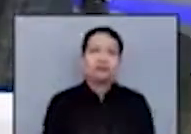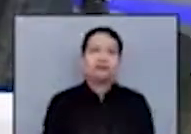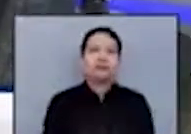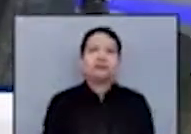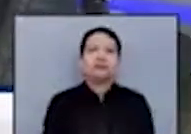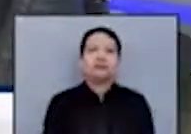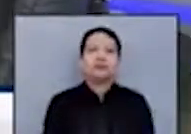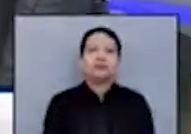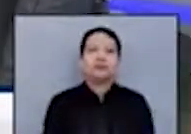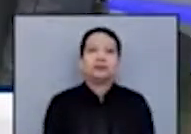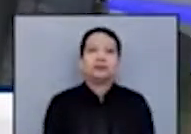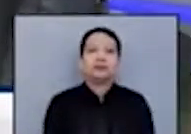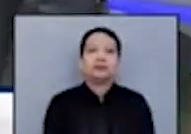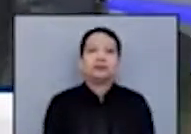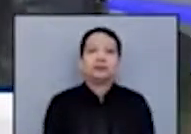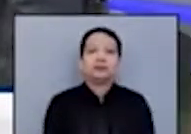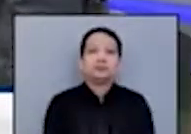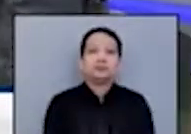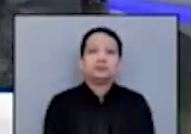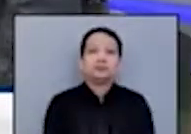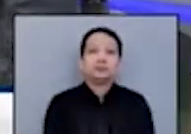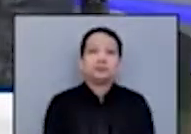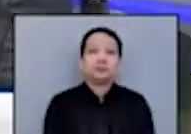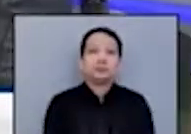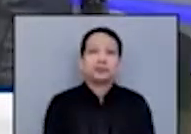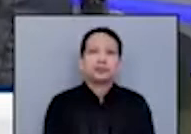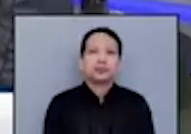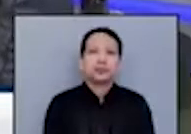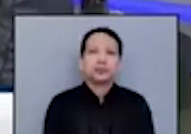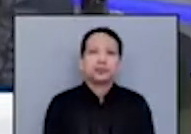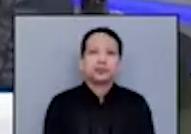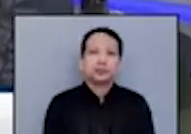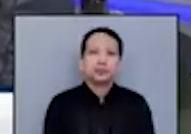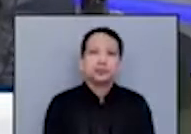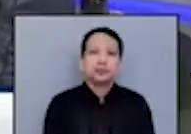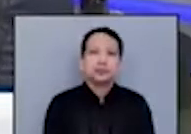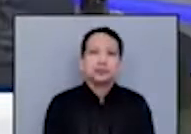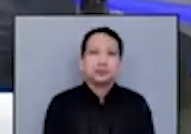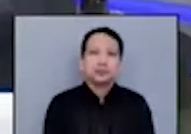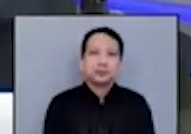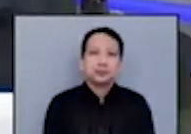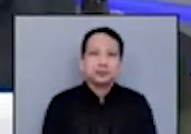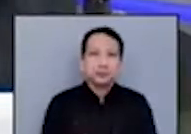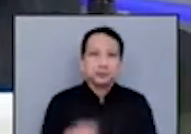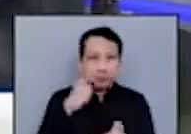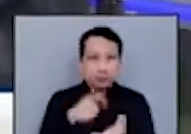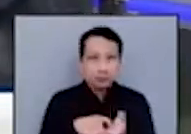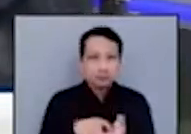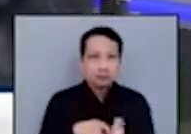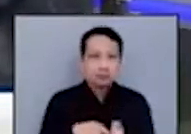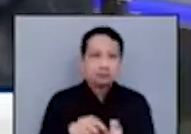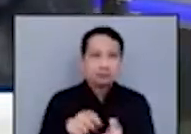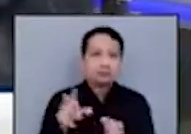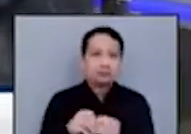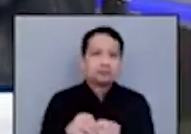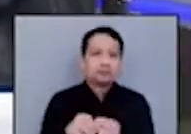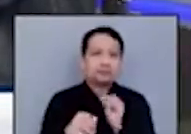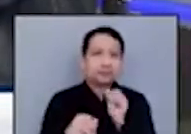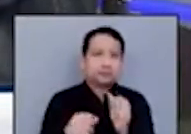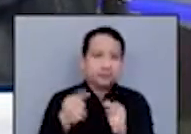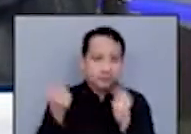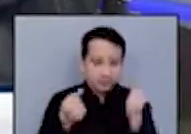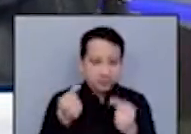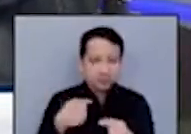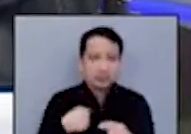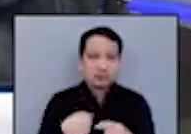So, ito ba'y kailangan din erhistro? Eh, pitong buwan mo lang naman makakasama. Oo nga, sir. Tsaka kasi, as far as I'm concerned, sir, hindi